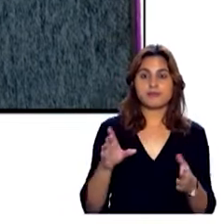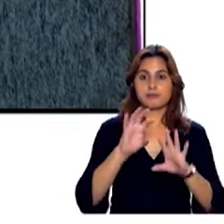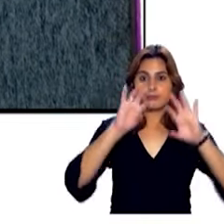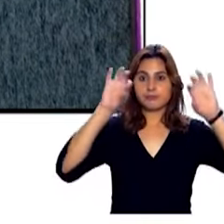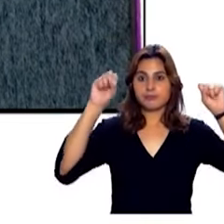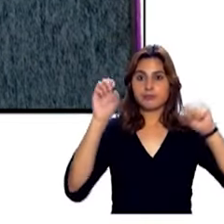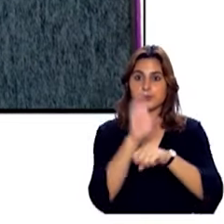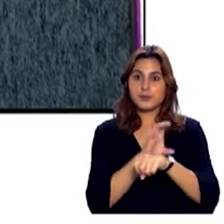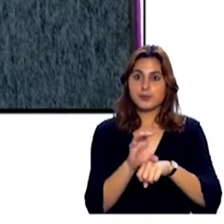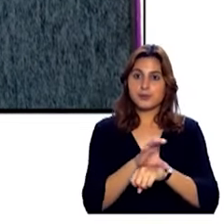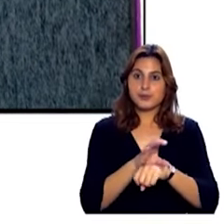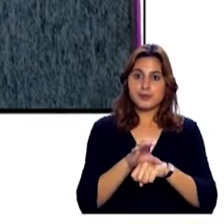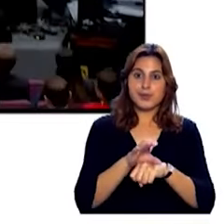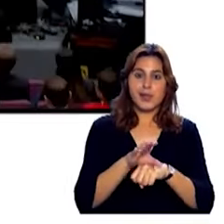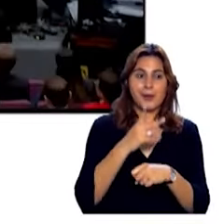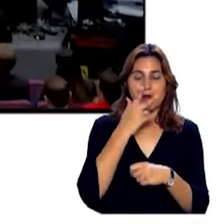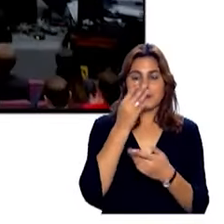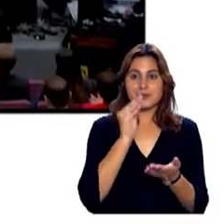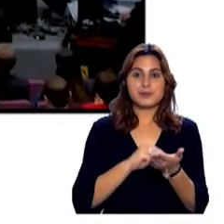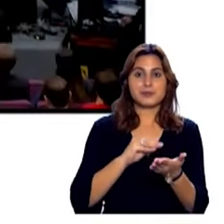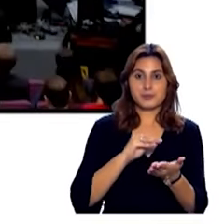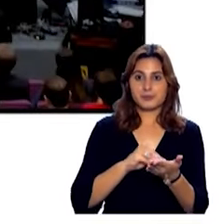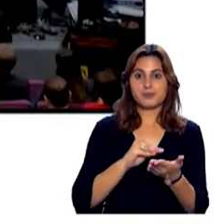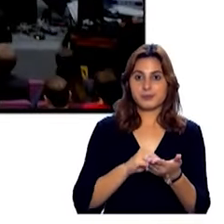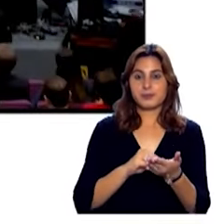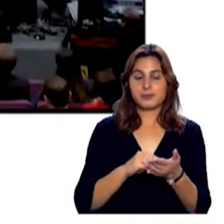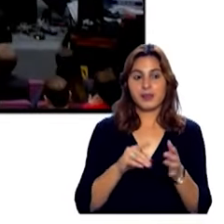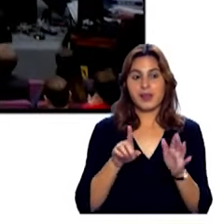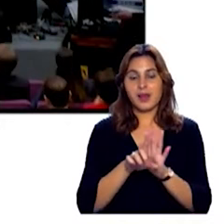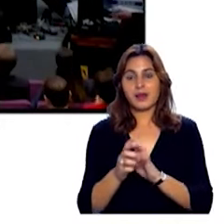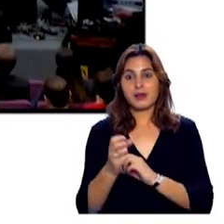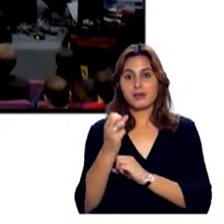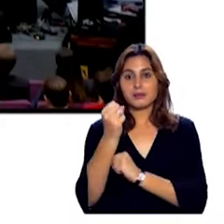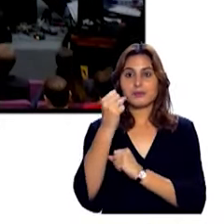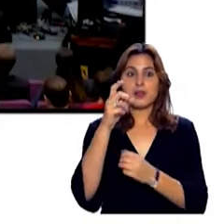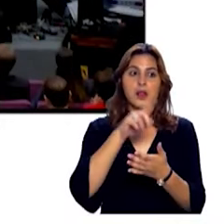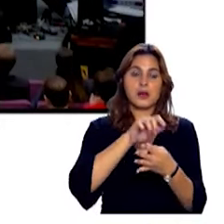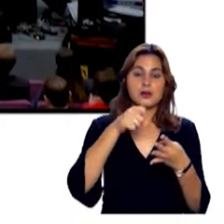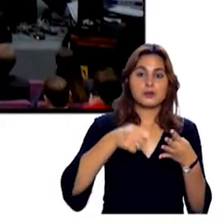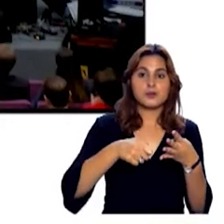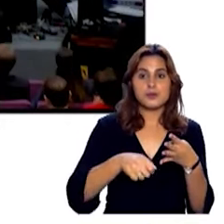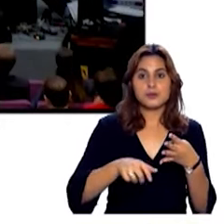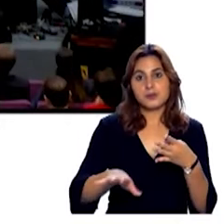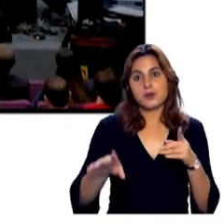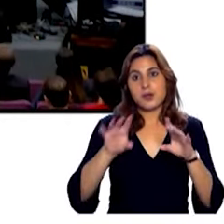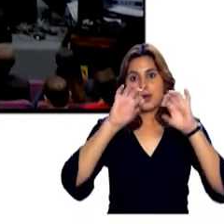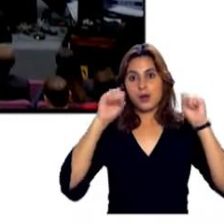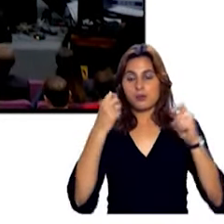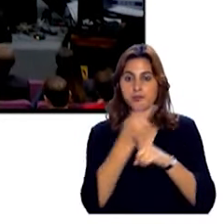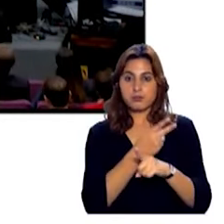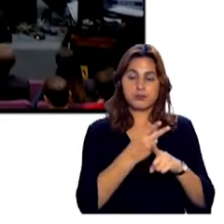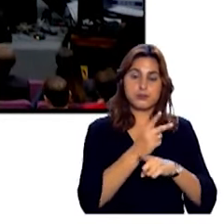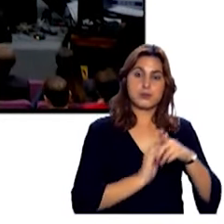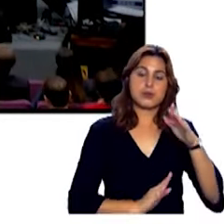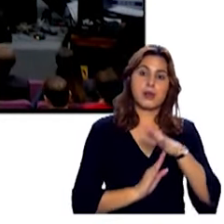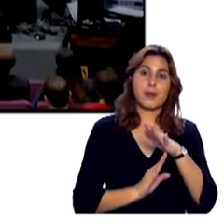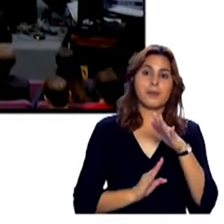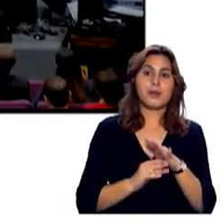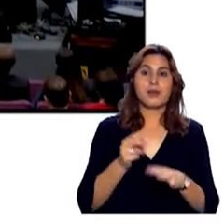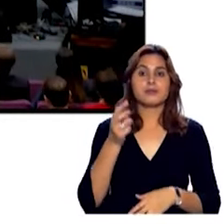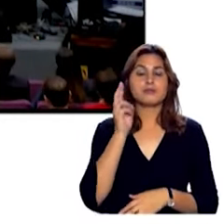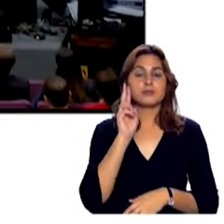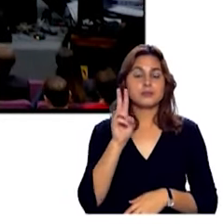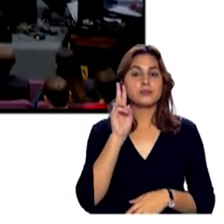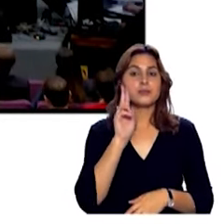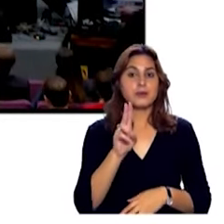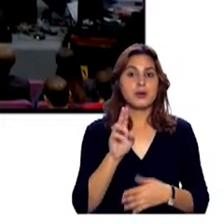giurisprudenza anche qui la corte di cassazione si limita a ricordare i propri precedenti